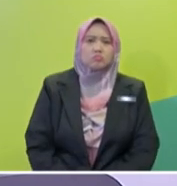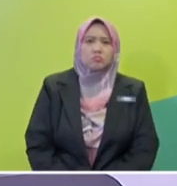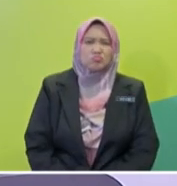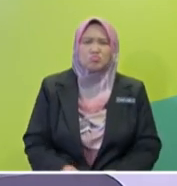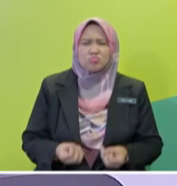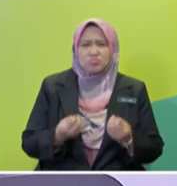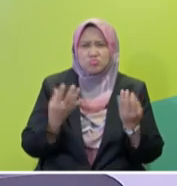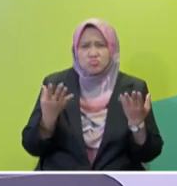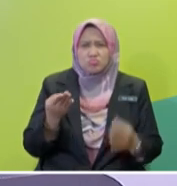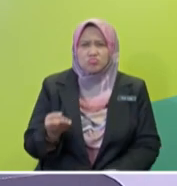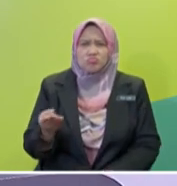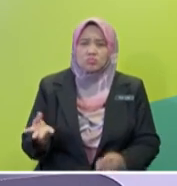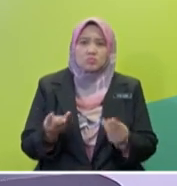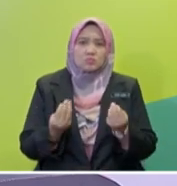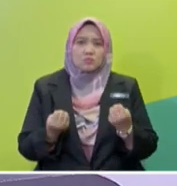ini